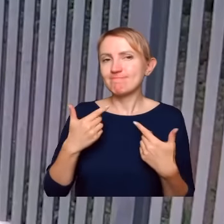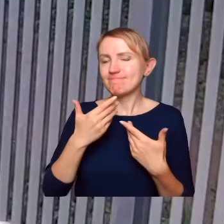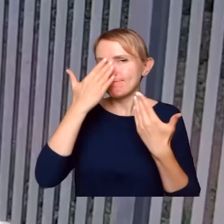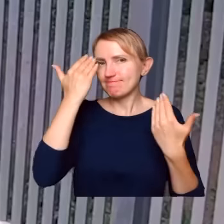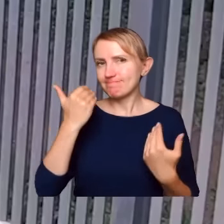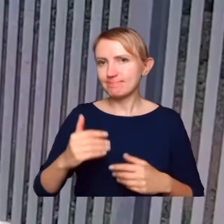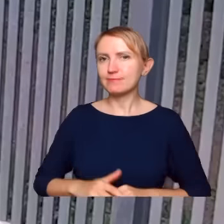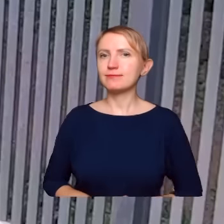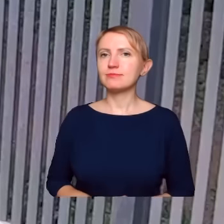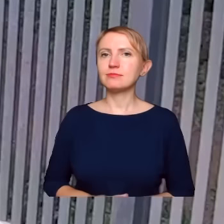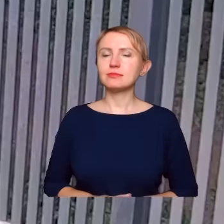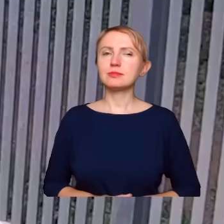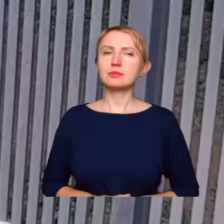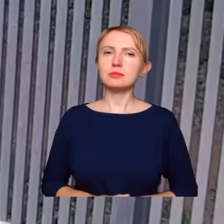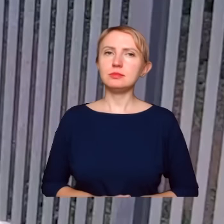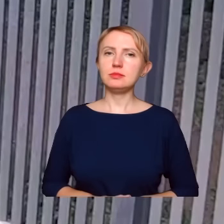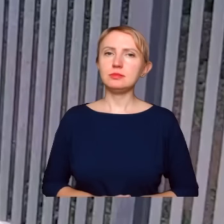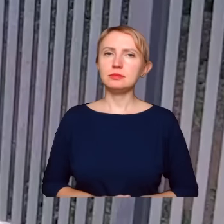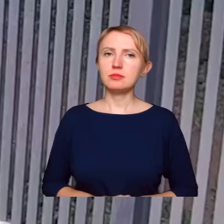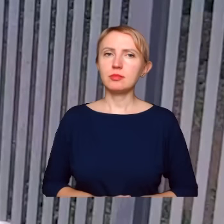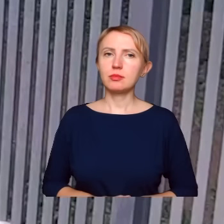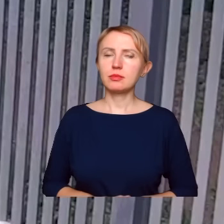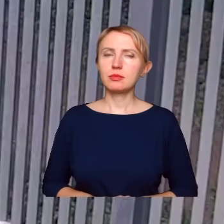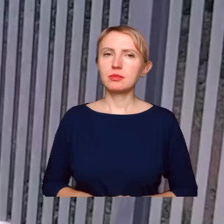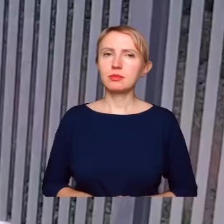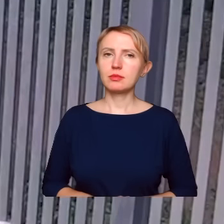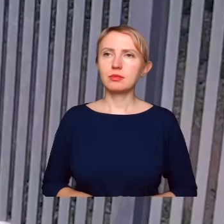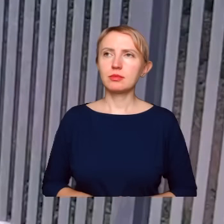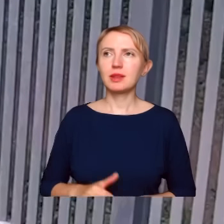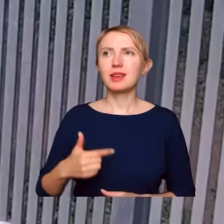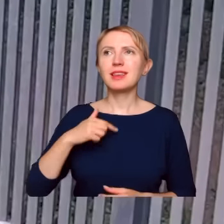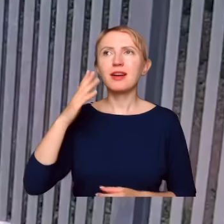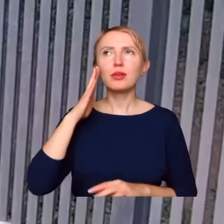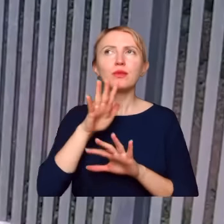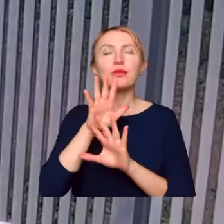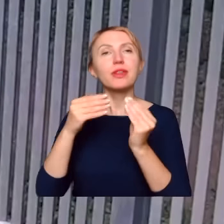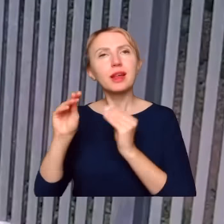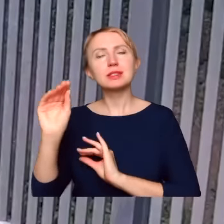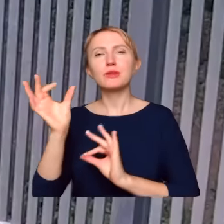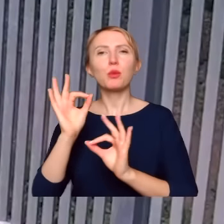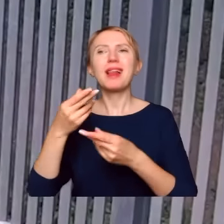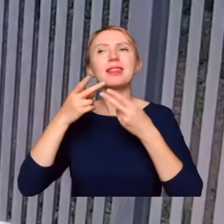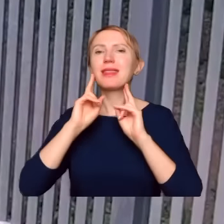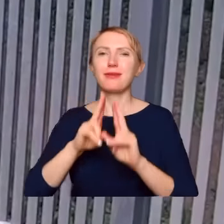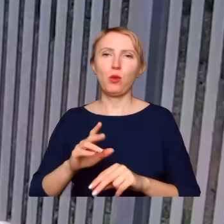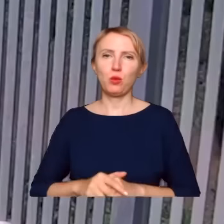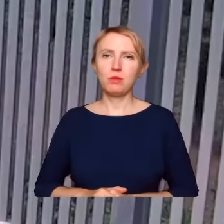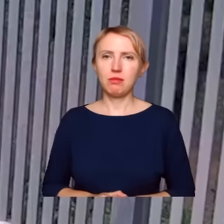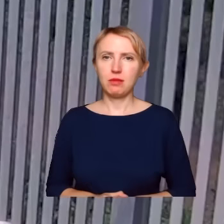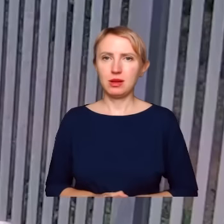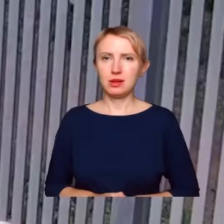kolejny wiedzy. Bardziej wiem w sposób nieformalny, że